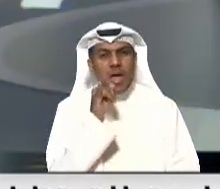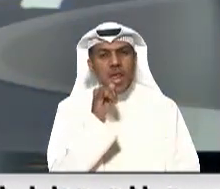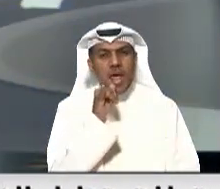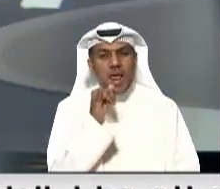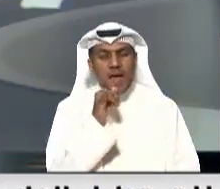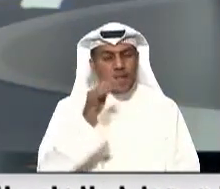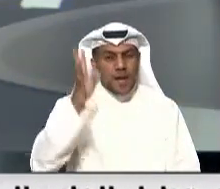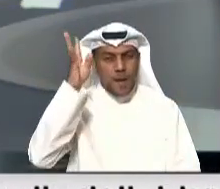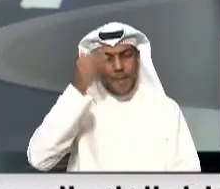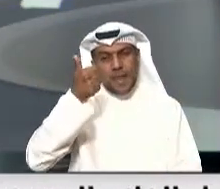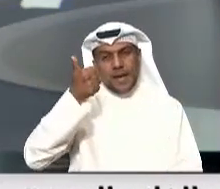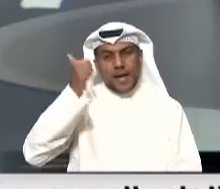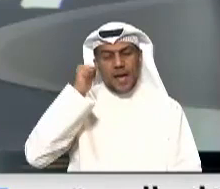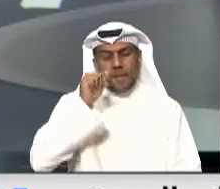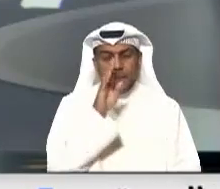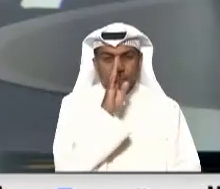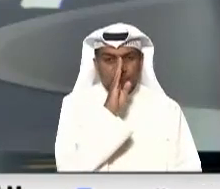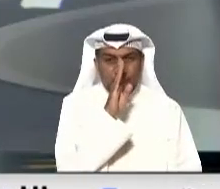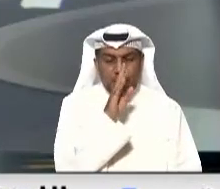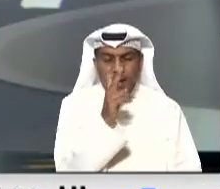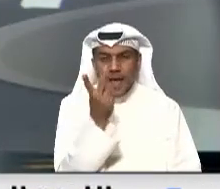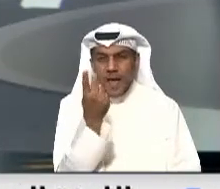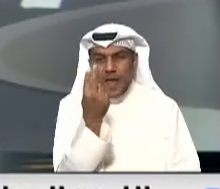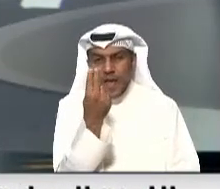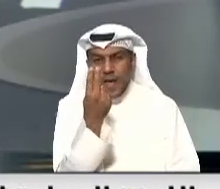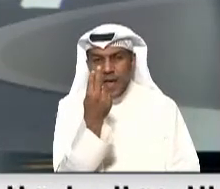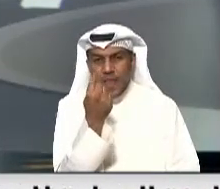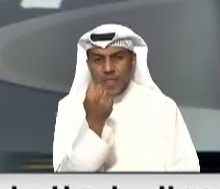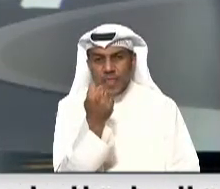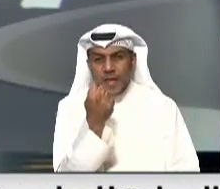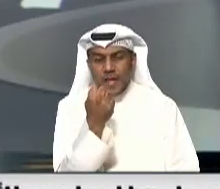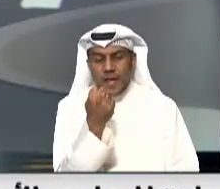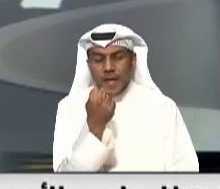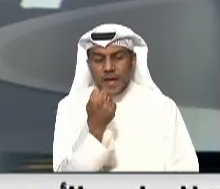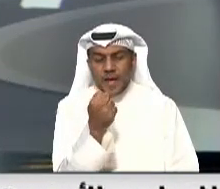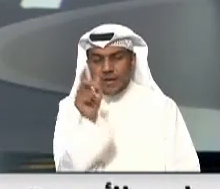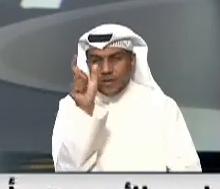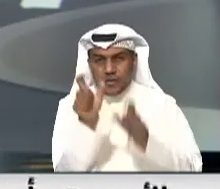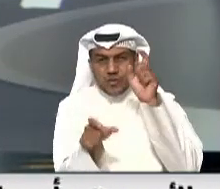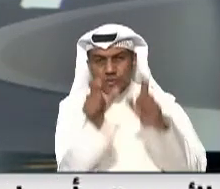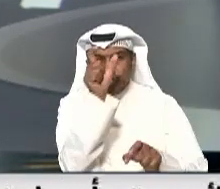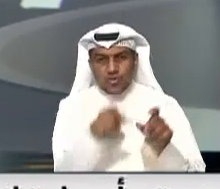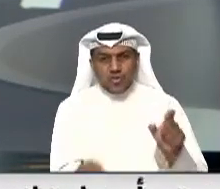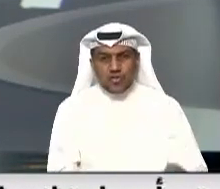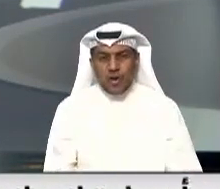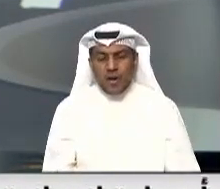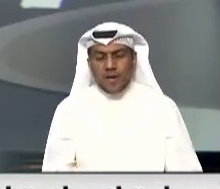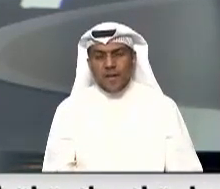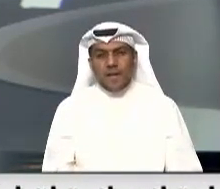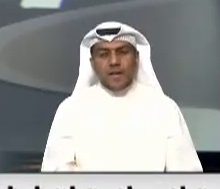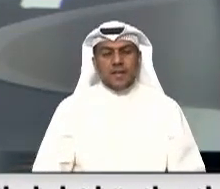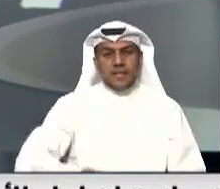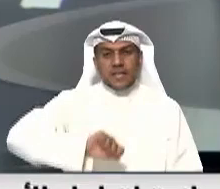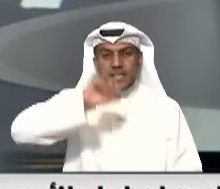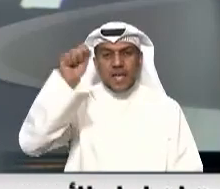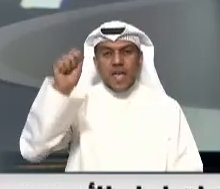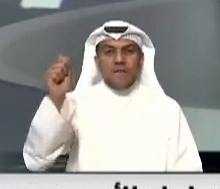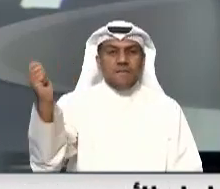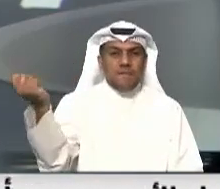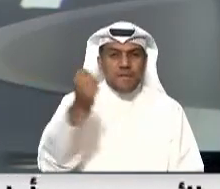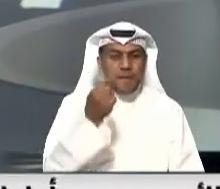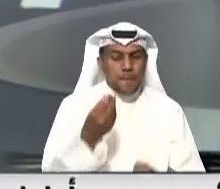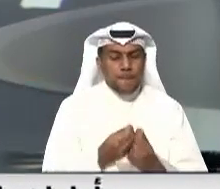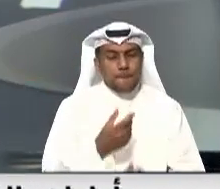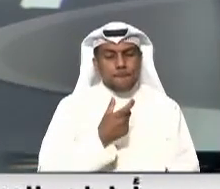المتحدة أمس اثنين من ضباط الجيش الكويتي الدارسين وحصولهما على السيف الدولية وميدالية